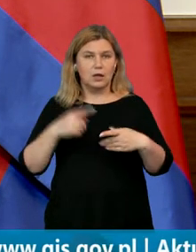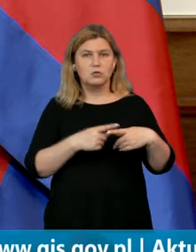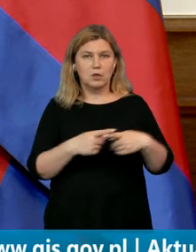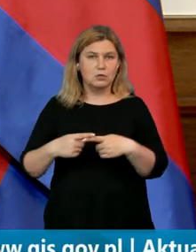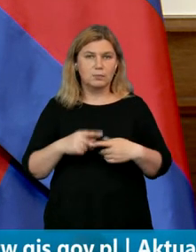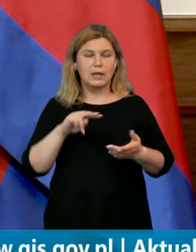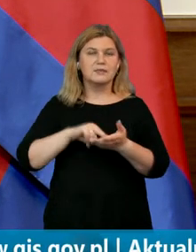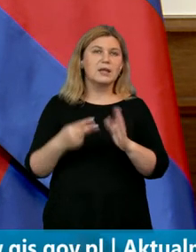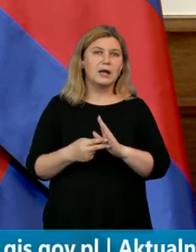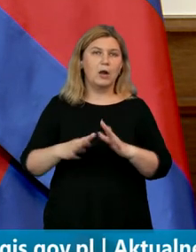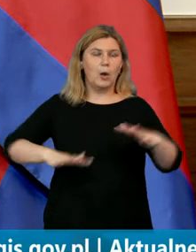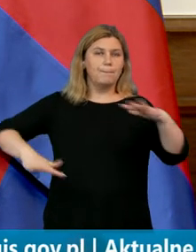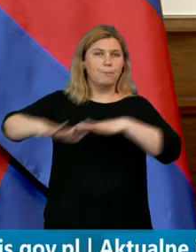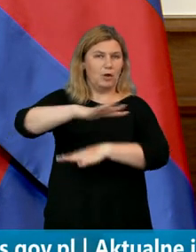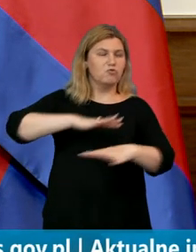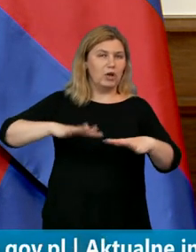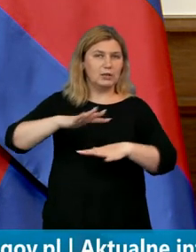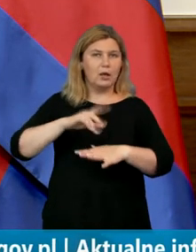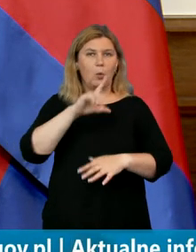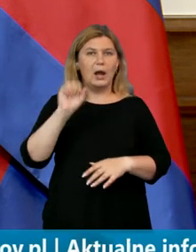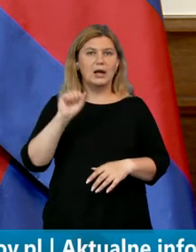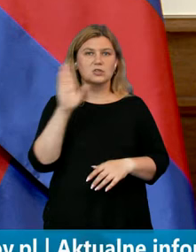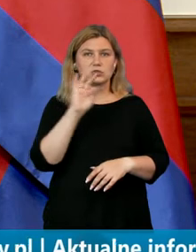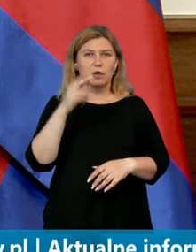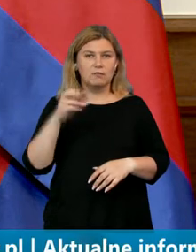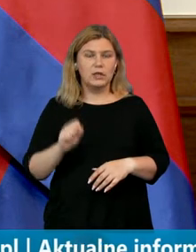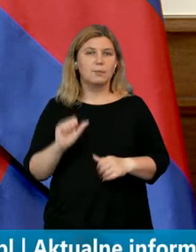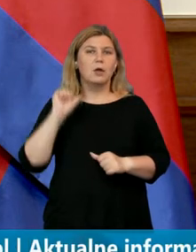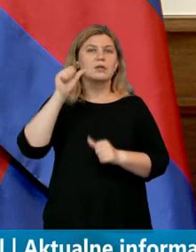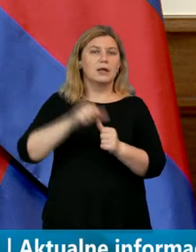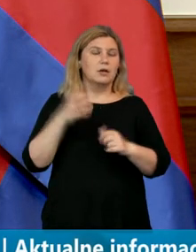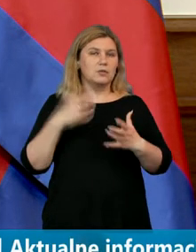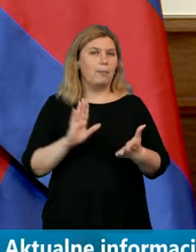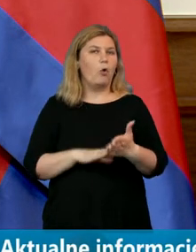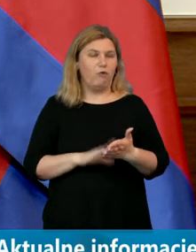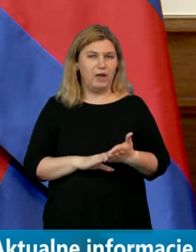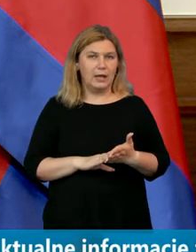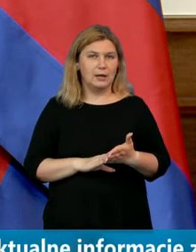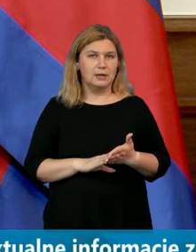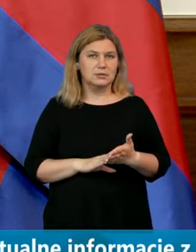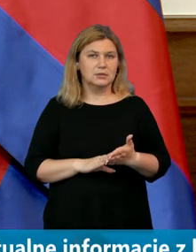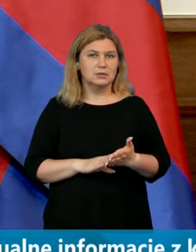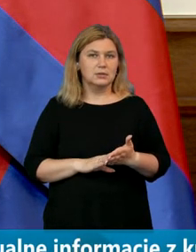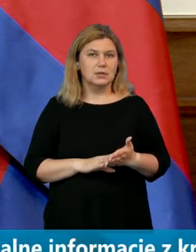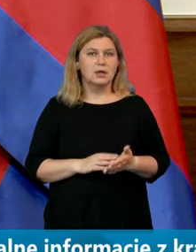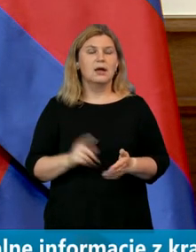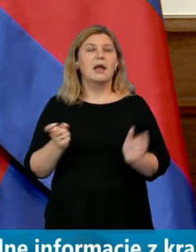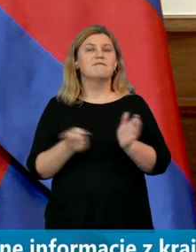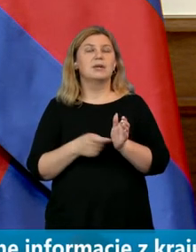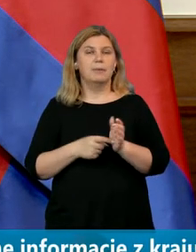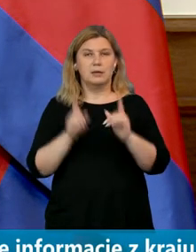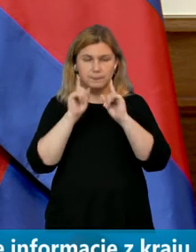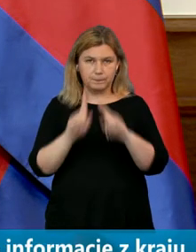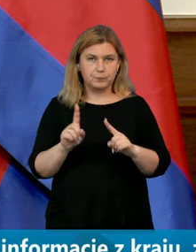planów zagospodarowania przestrzennego Łasztowni, potem chcemy uchwalać w przyszłym roku. No ale wymaga rzeczywiście,